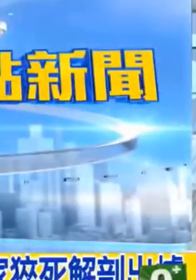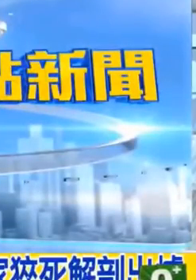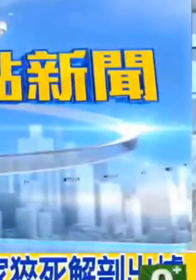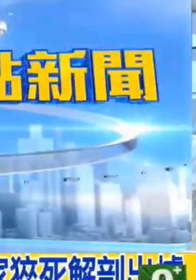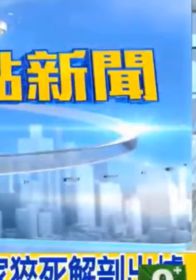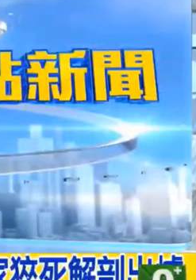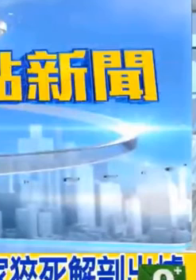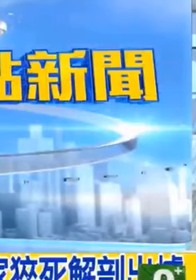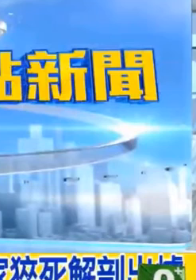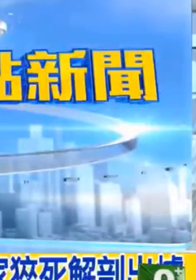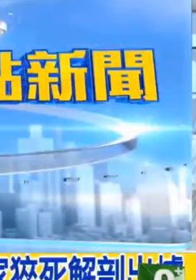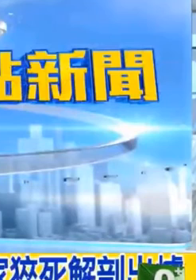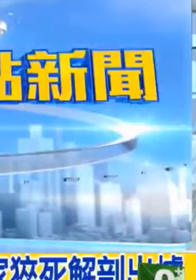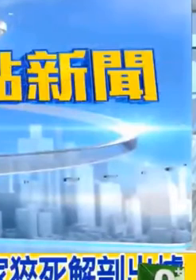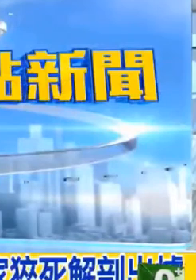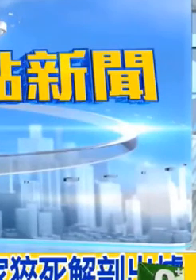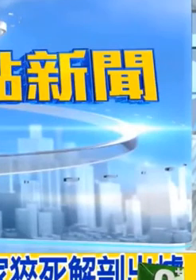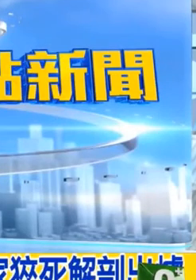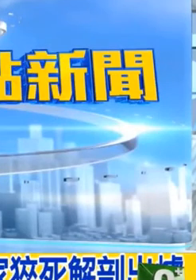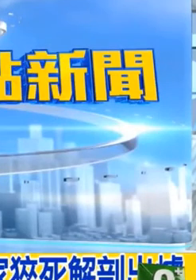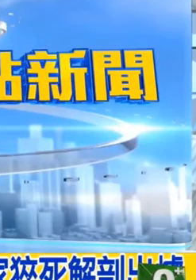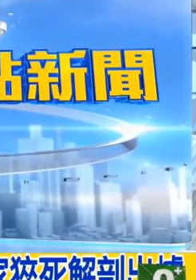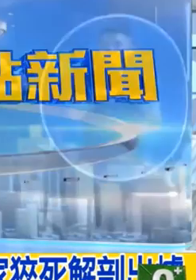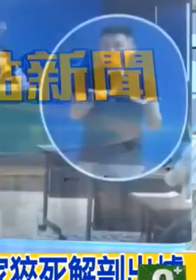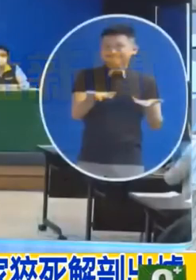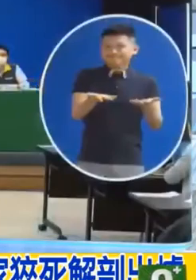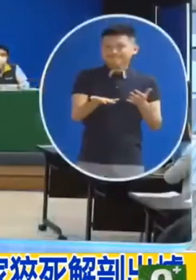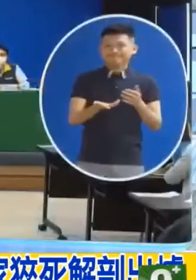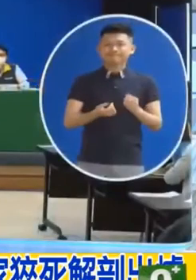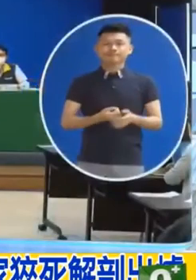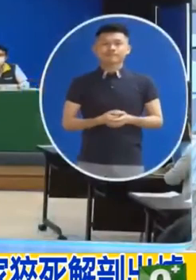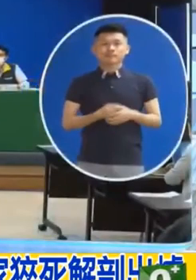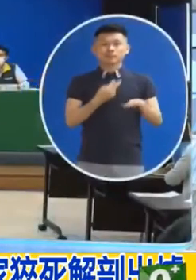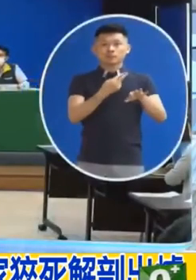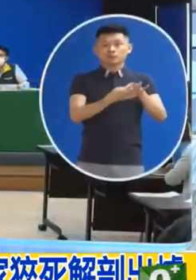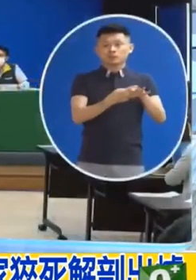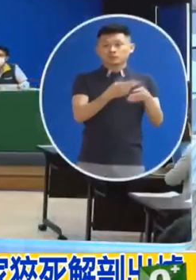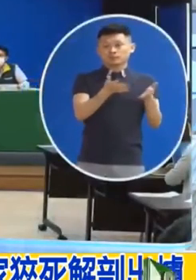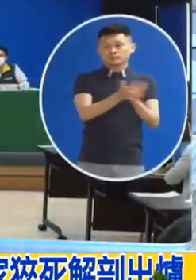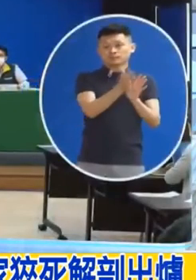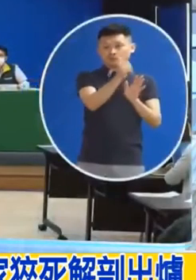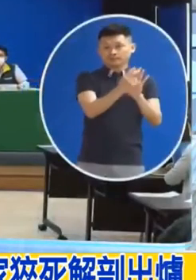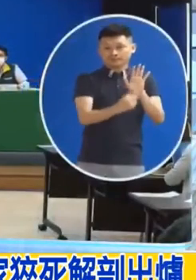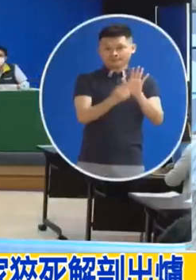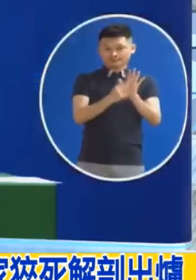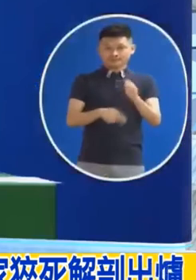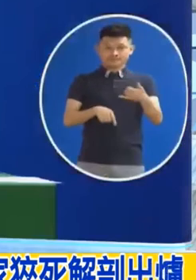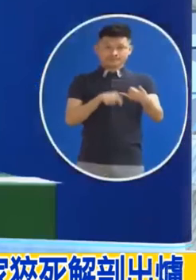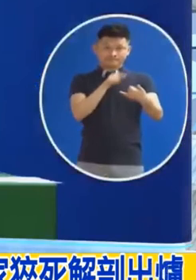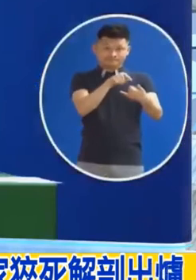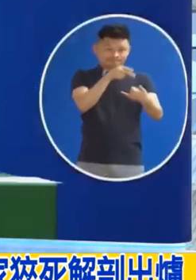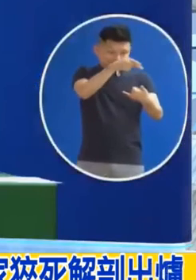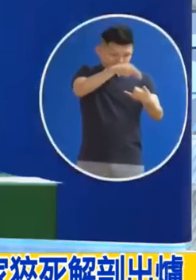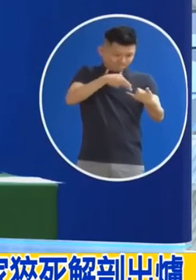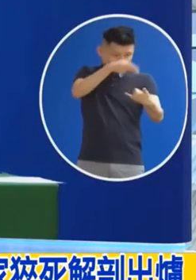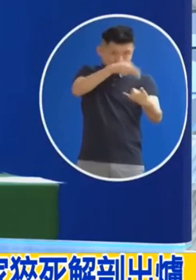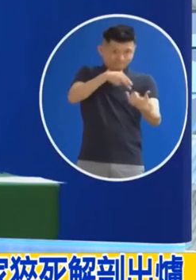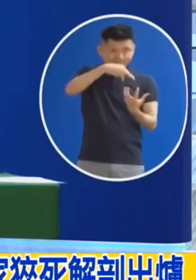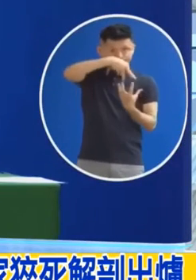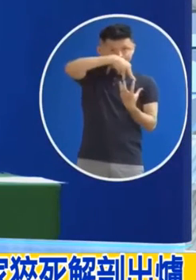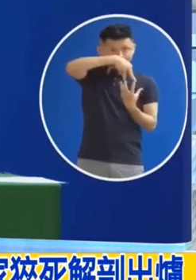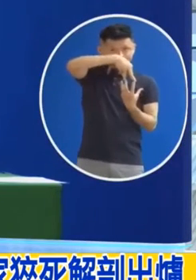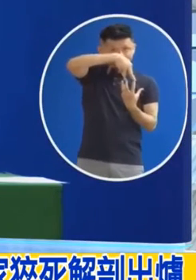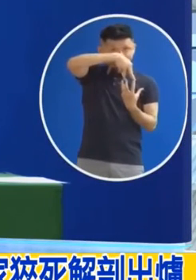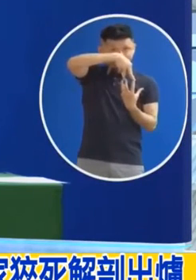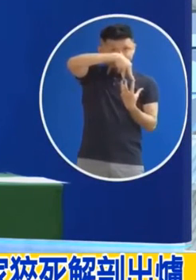您好，欢迎收看这一节的整点新闻。带您关心的是，在今天国内新增了两例本土，还有6例的境外移入。另外，在